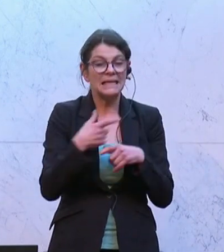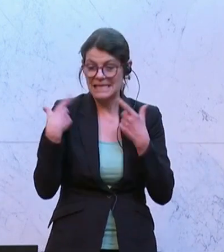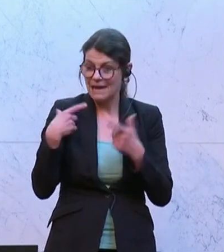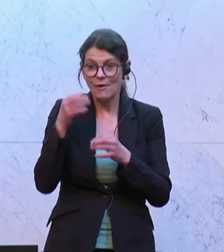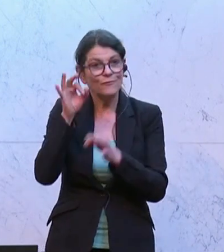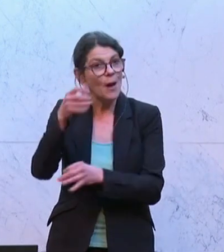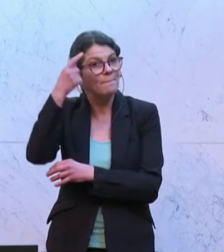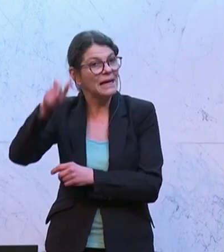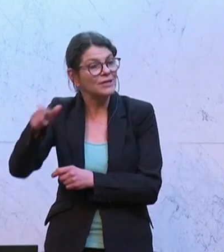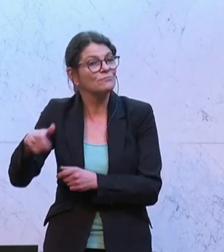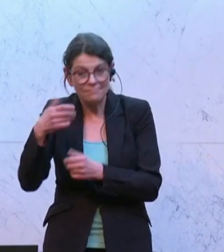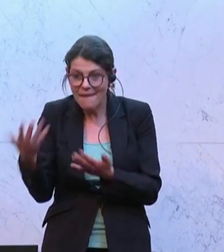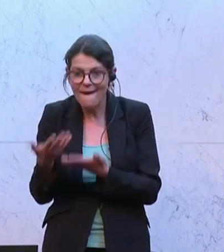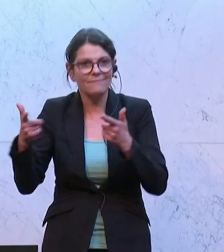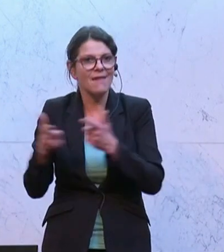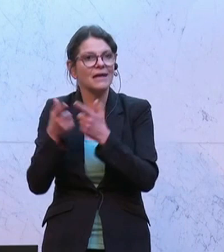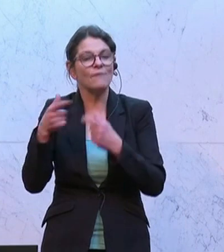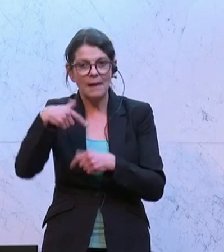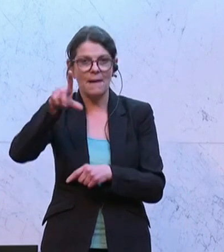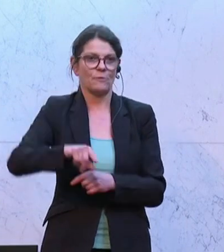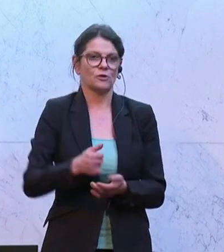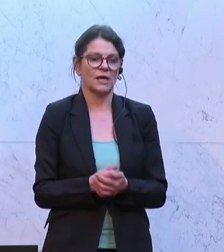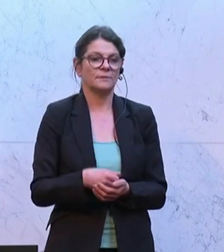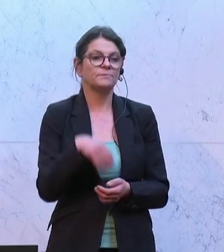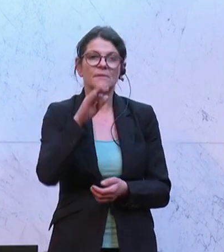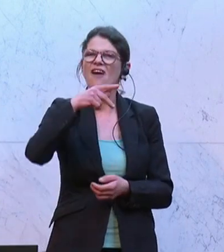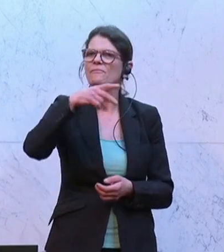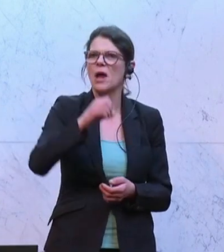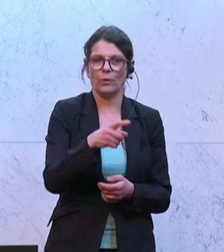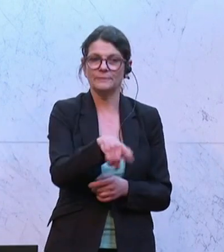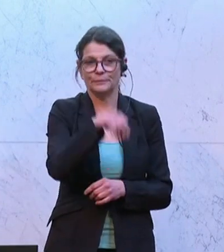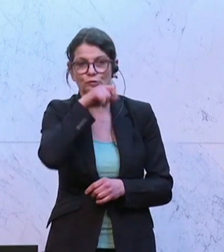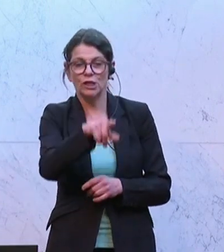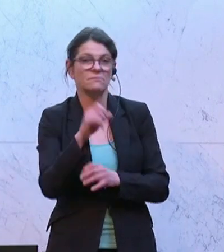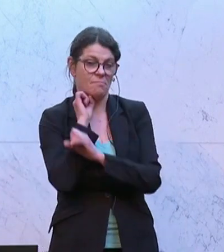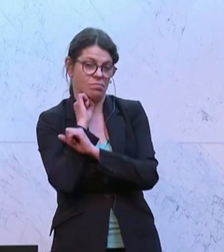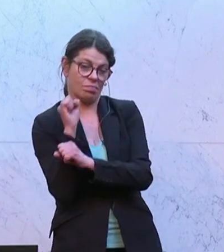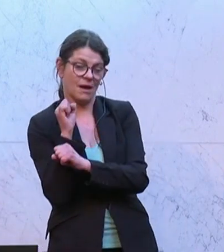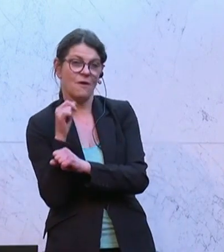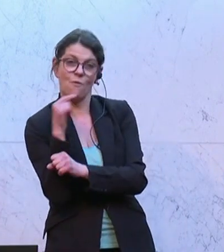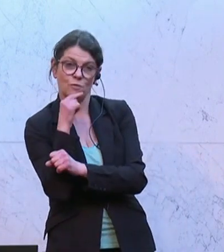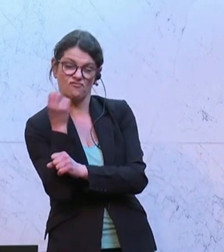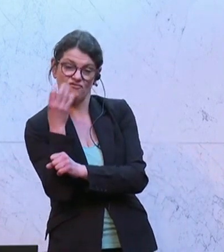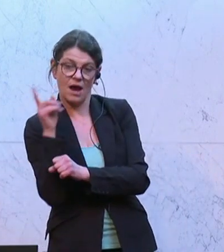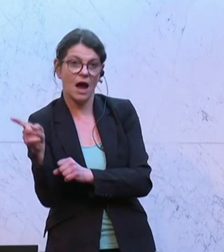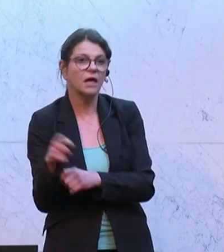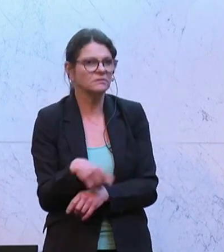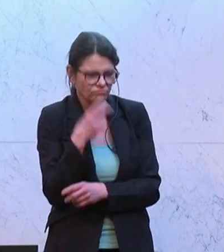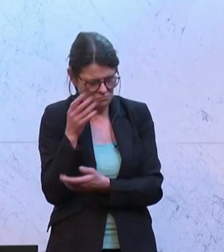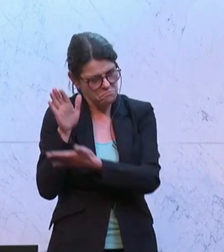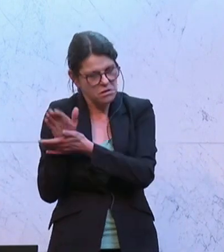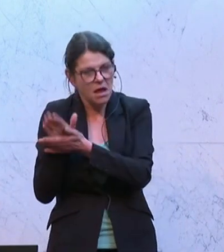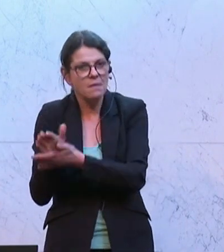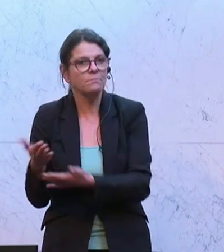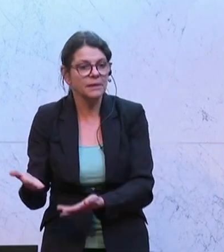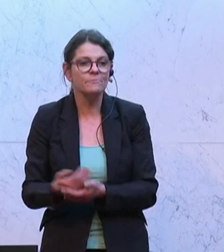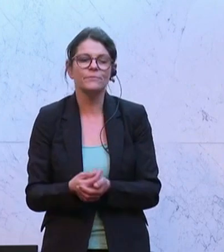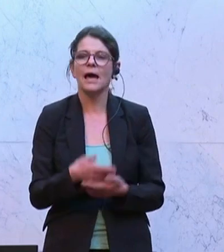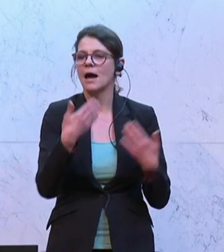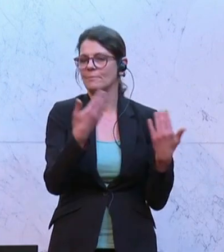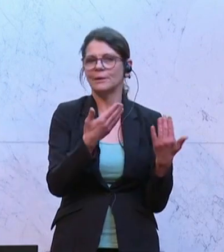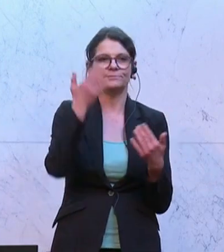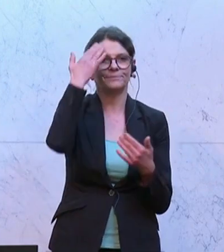wird günstiger. Die FPÖ will uns in die Abhängigkeit von russischem Gas einzementieren. Sie hat ja bekanntlich